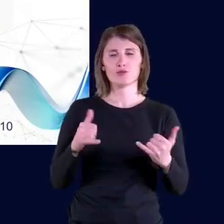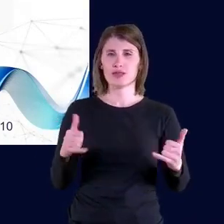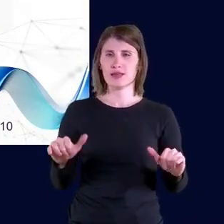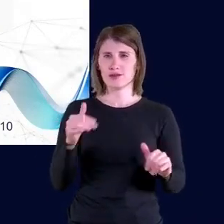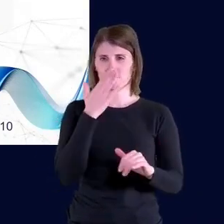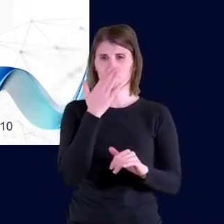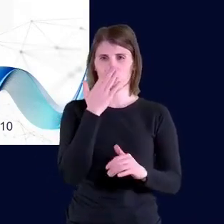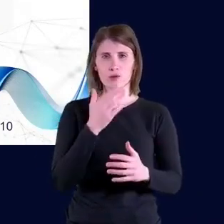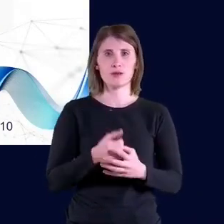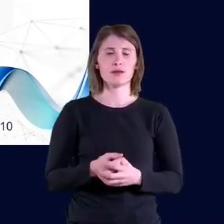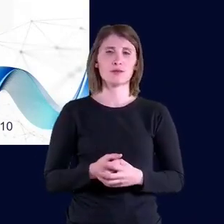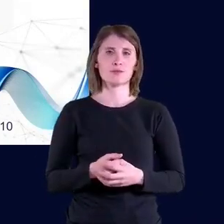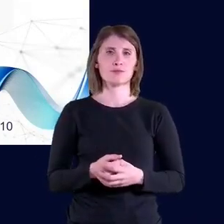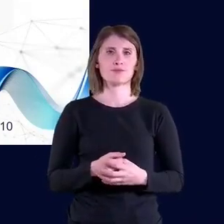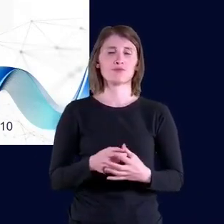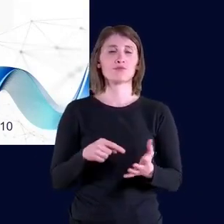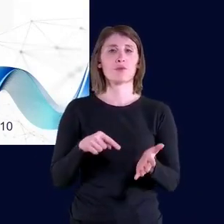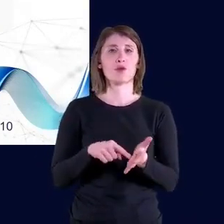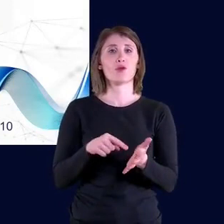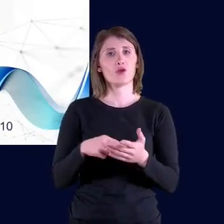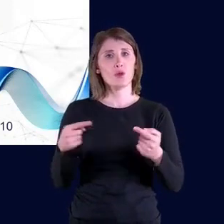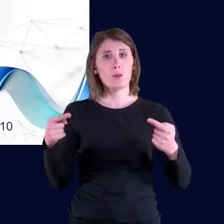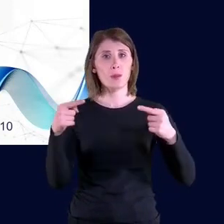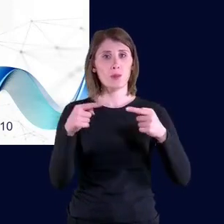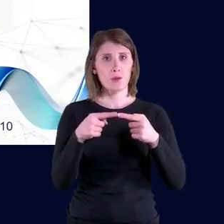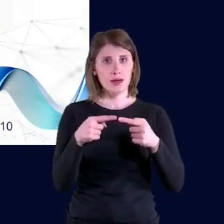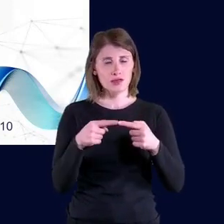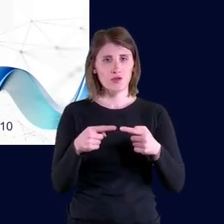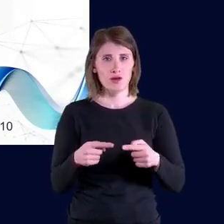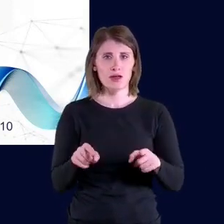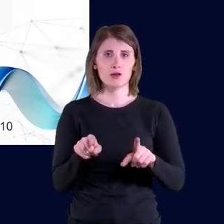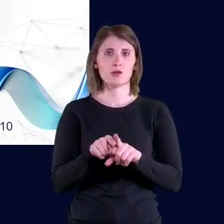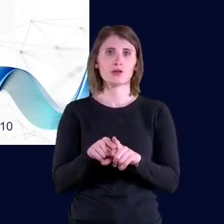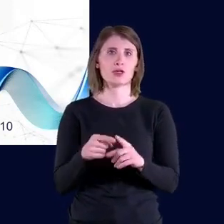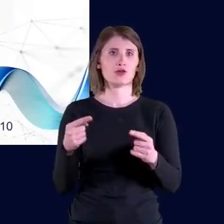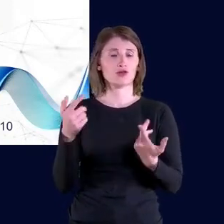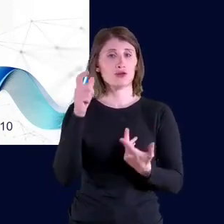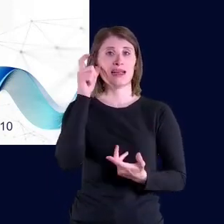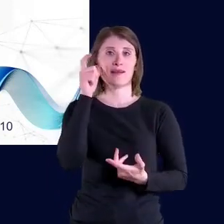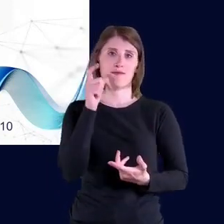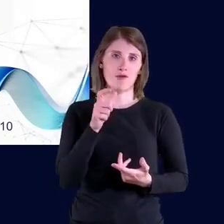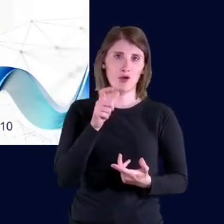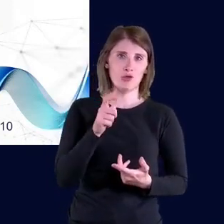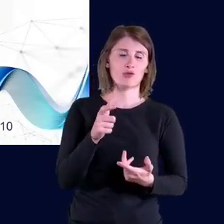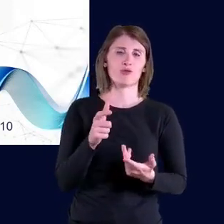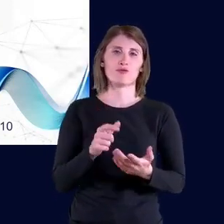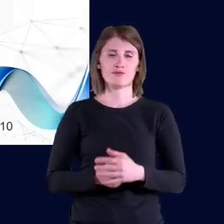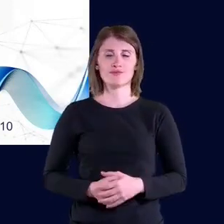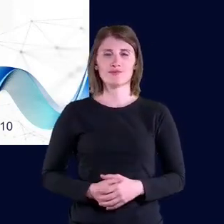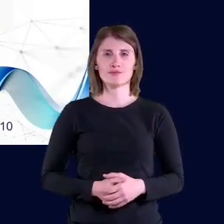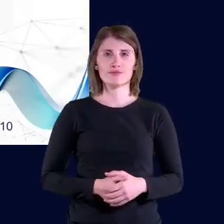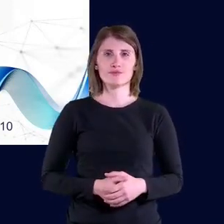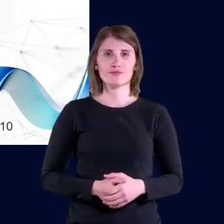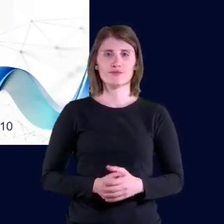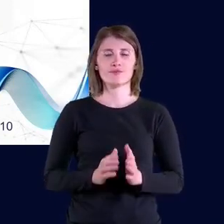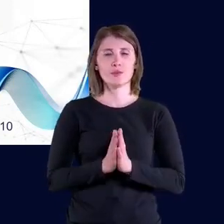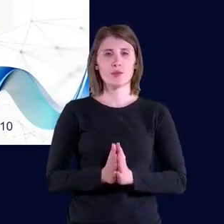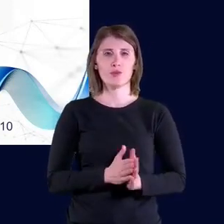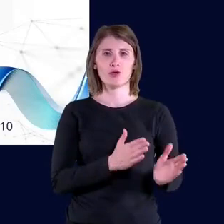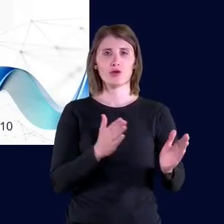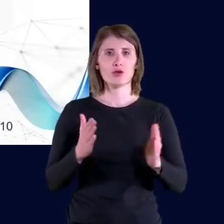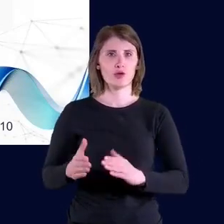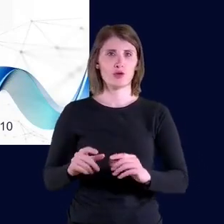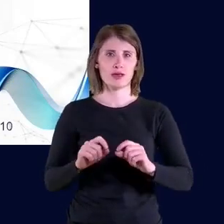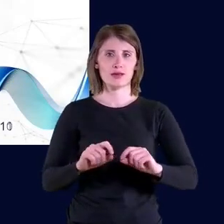strona została także dostosowana do urządzeń mobilnych czyli jest responsywna proszę kolejny